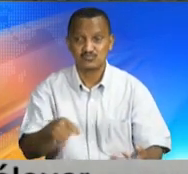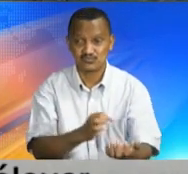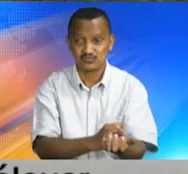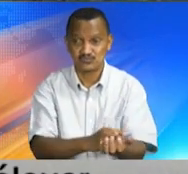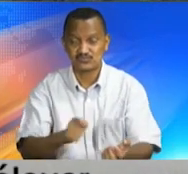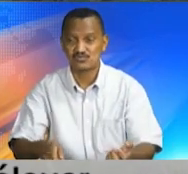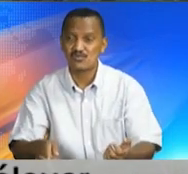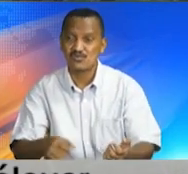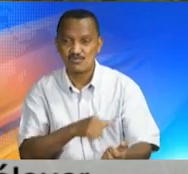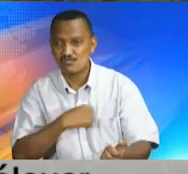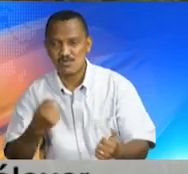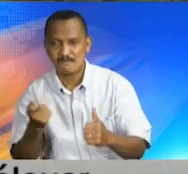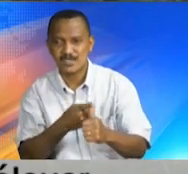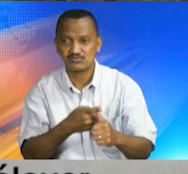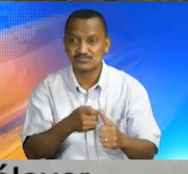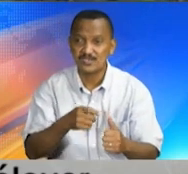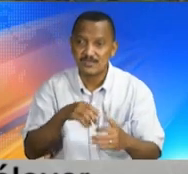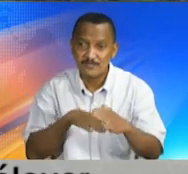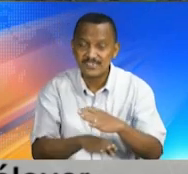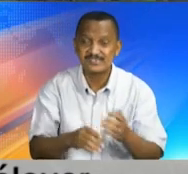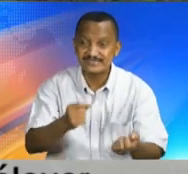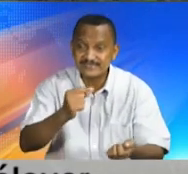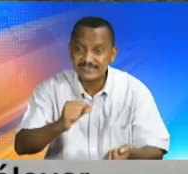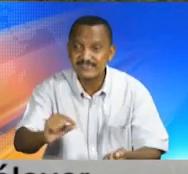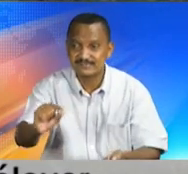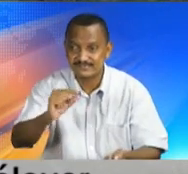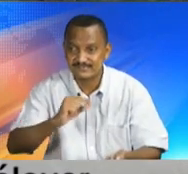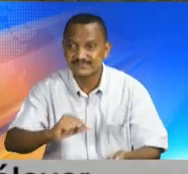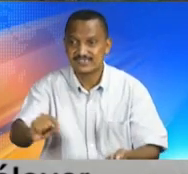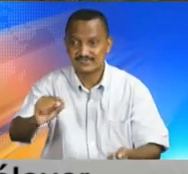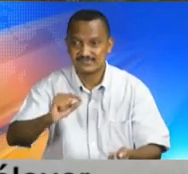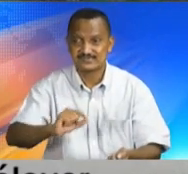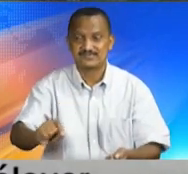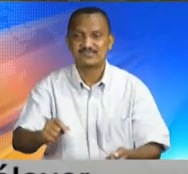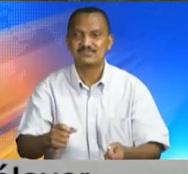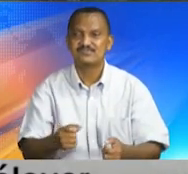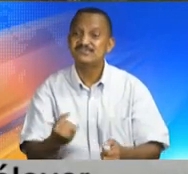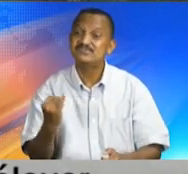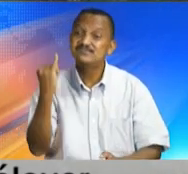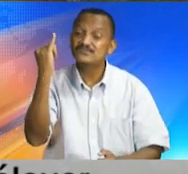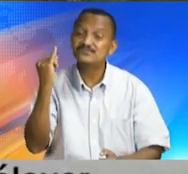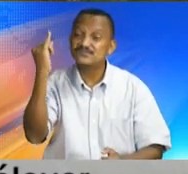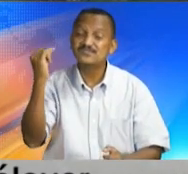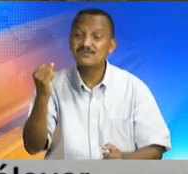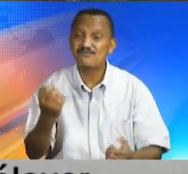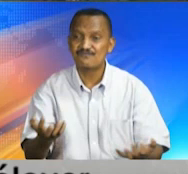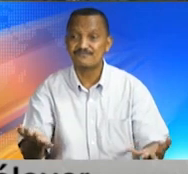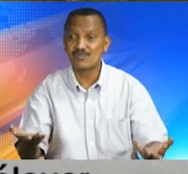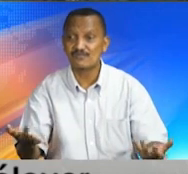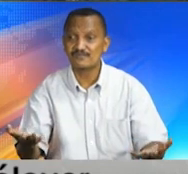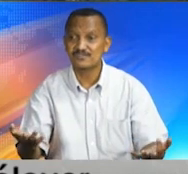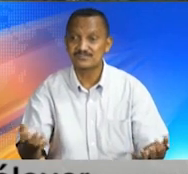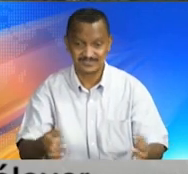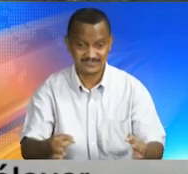vao manomboka tsikelikely a miditra amin'ny fakanan'ireo a. Fa ny olana antsika mikely fotsiny a le fitaovana mihitsy zany a mbola tsy manana fitaovana tsika